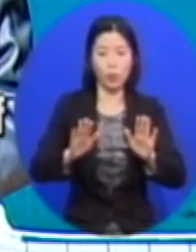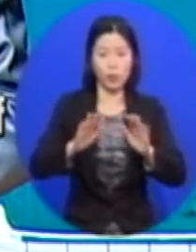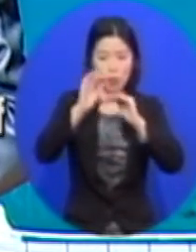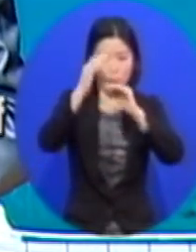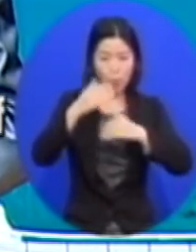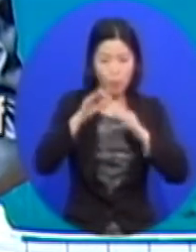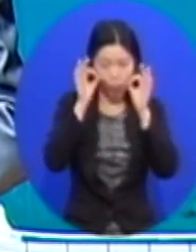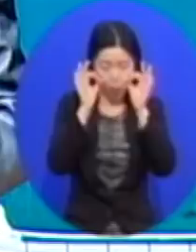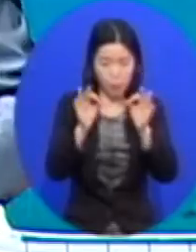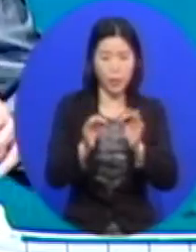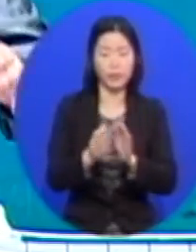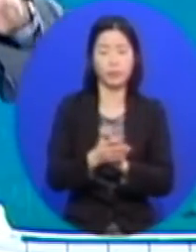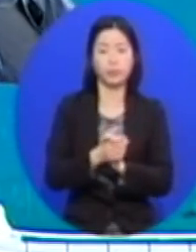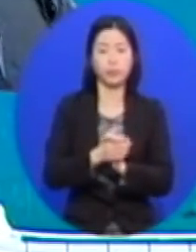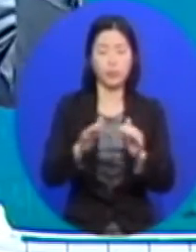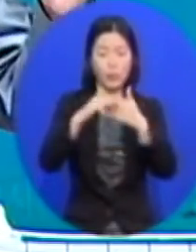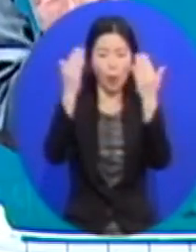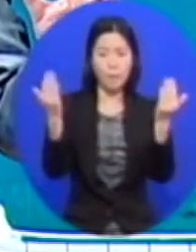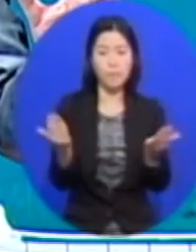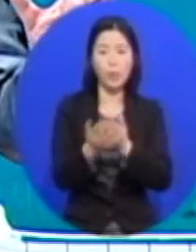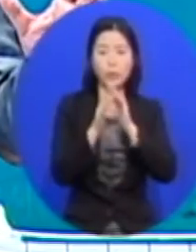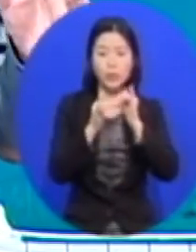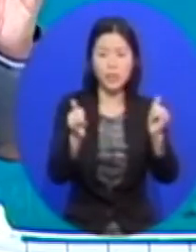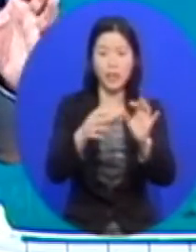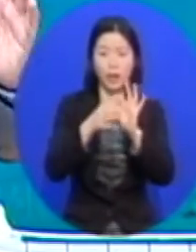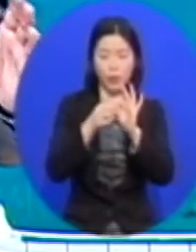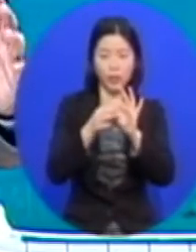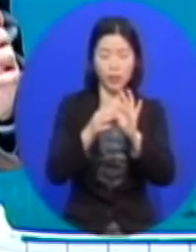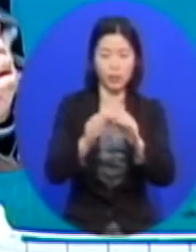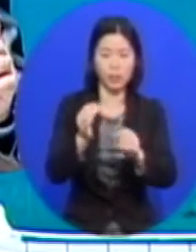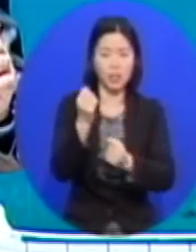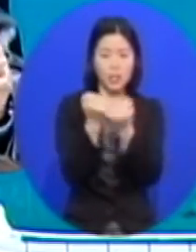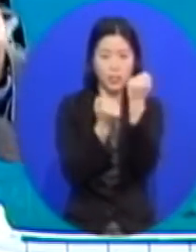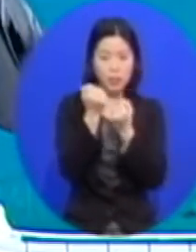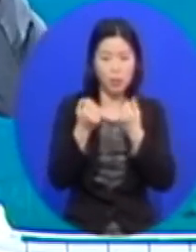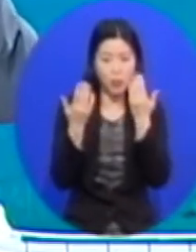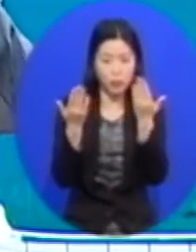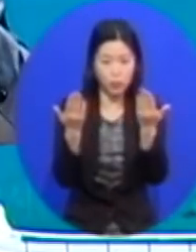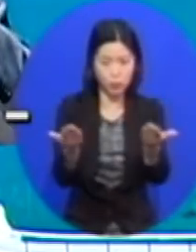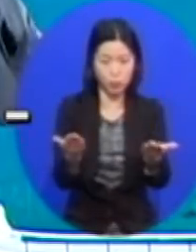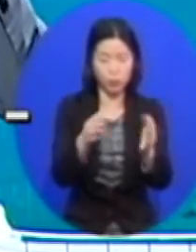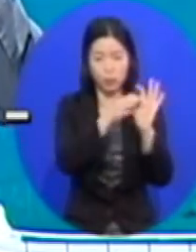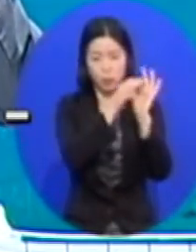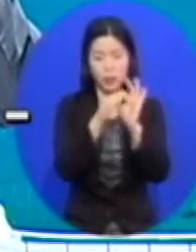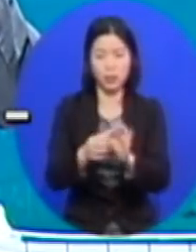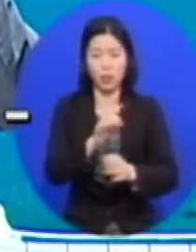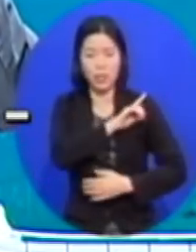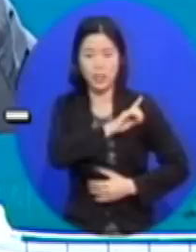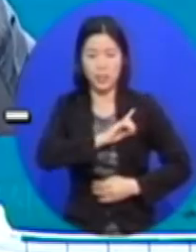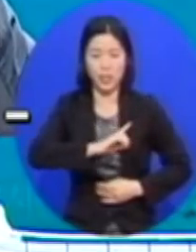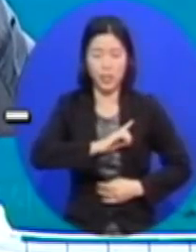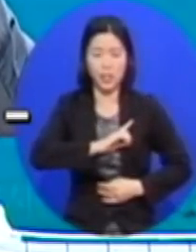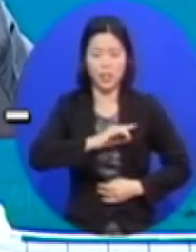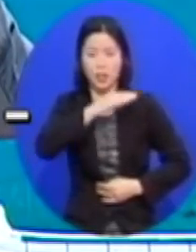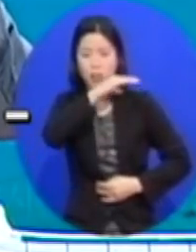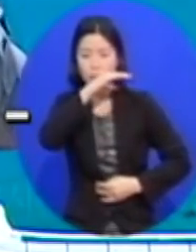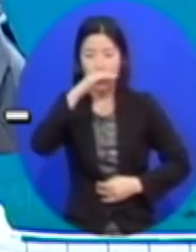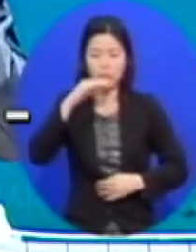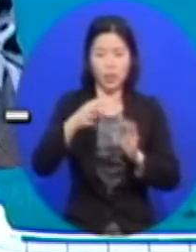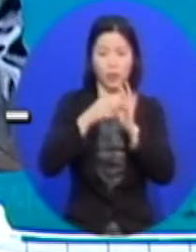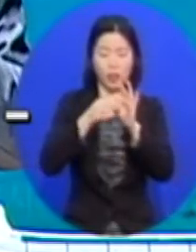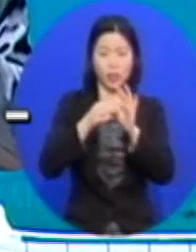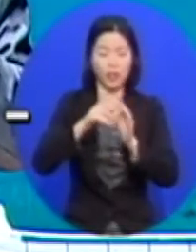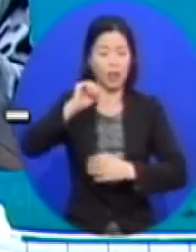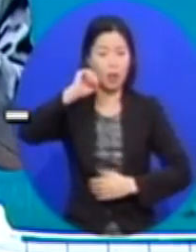와서는 모든 인간관계를 설명하면서 가장 정상적인 관계가